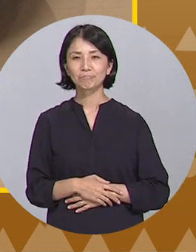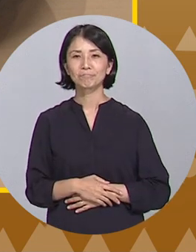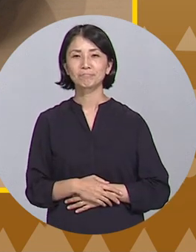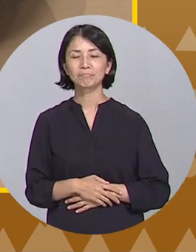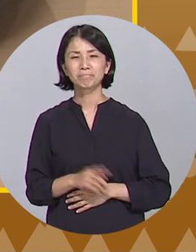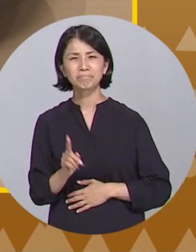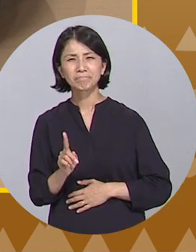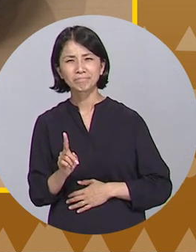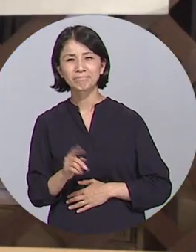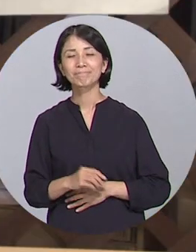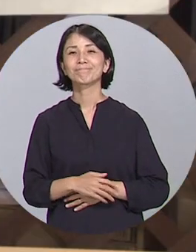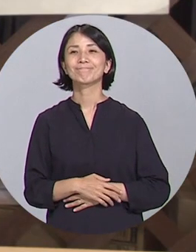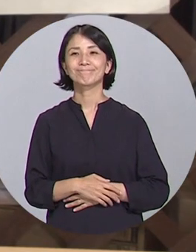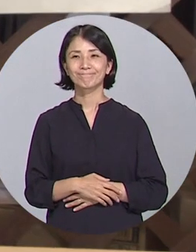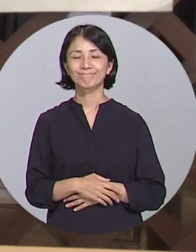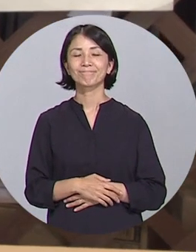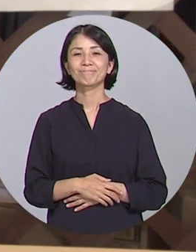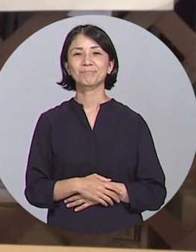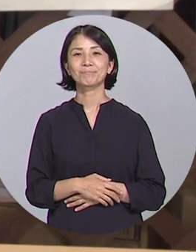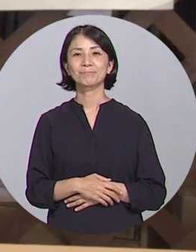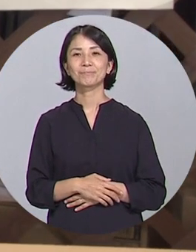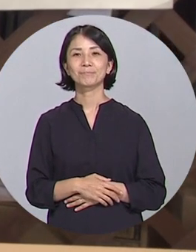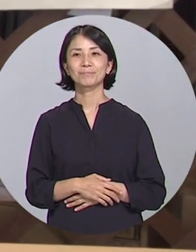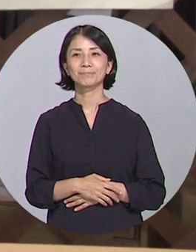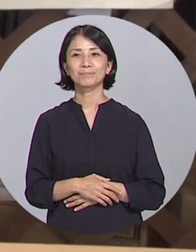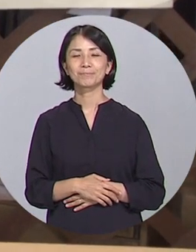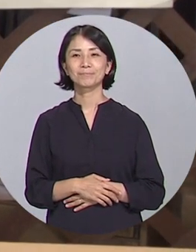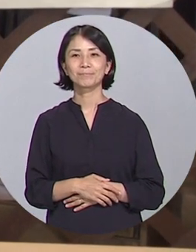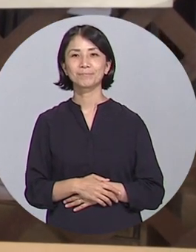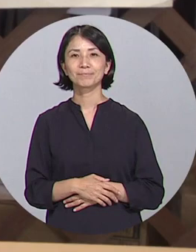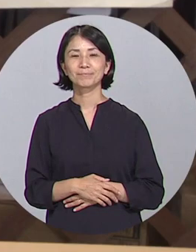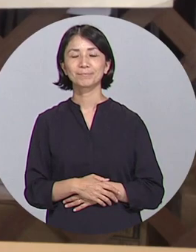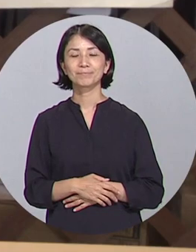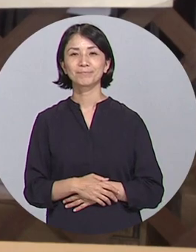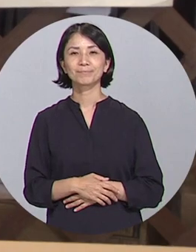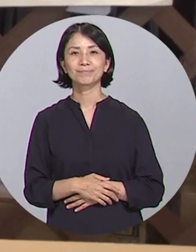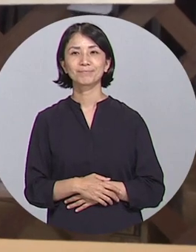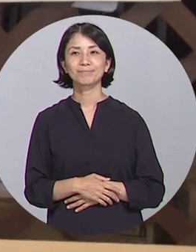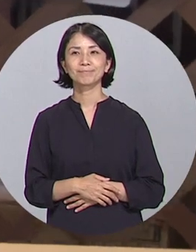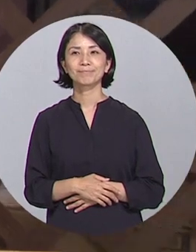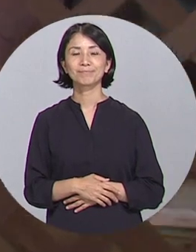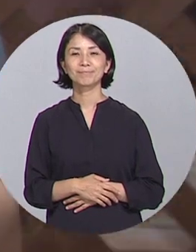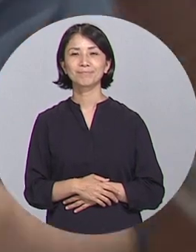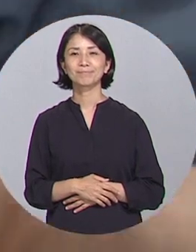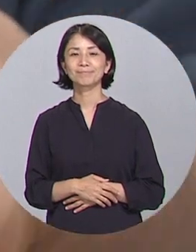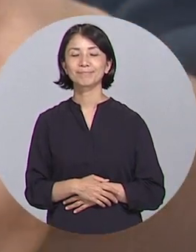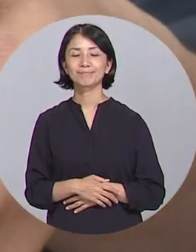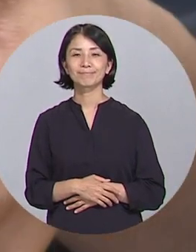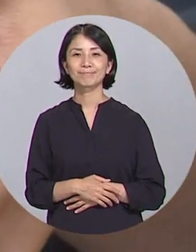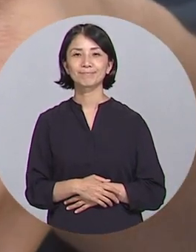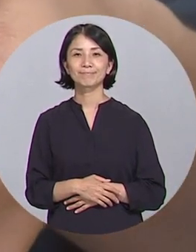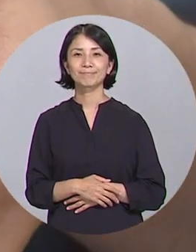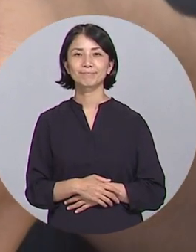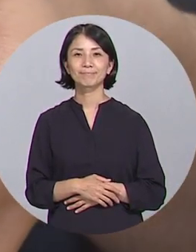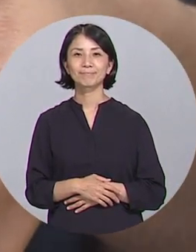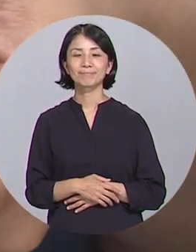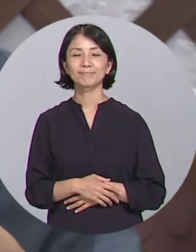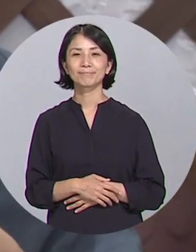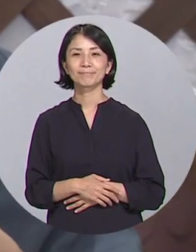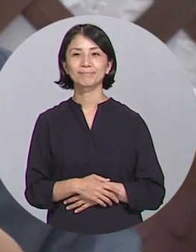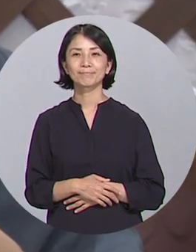の。 どういうこと。 そうですね、それいいかもしれないです。